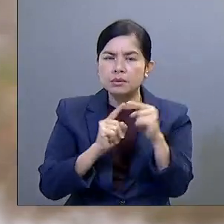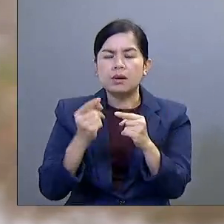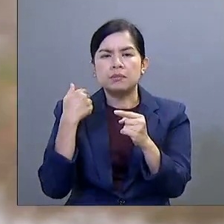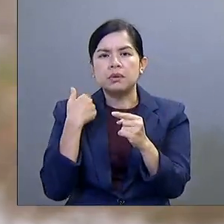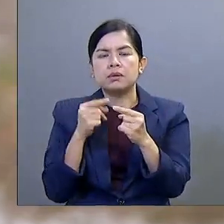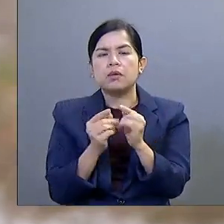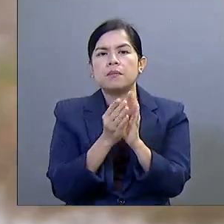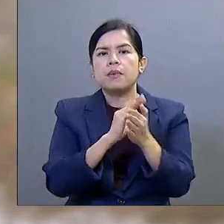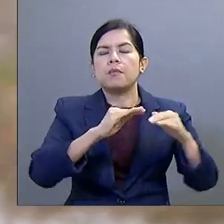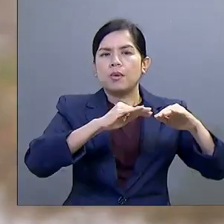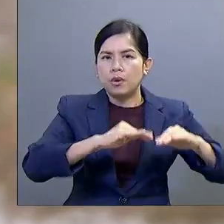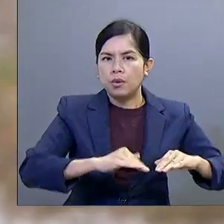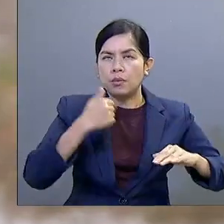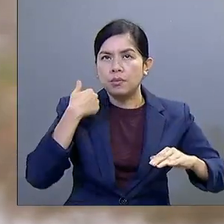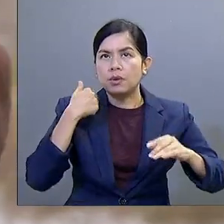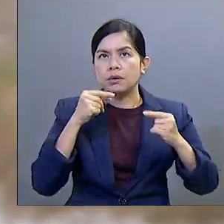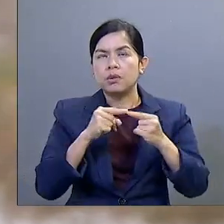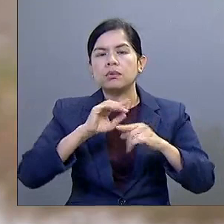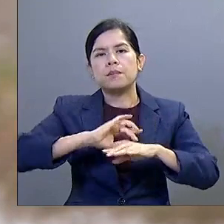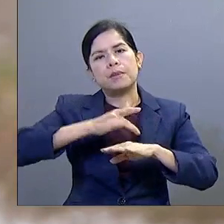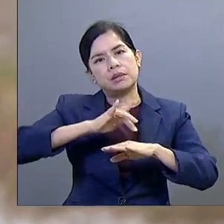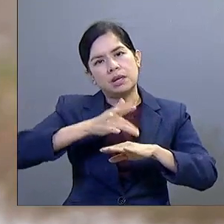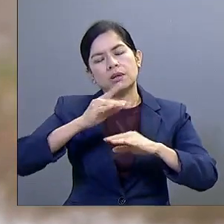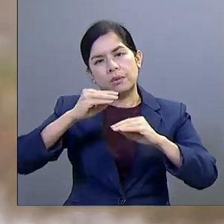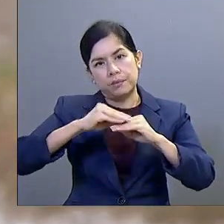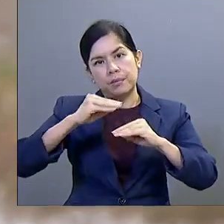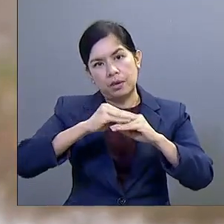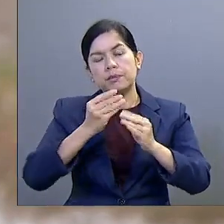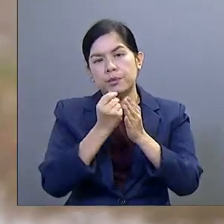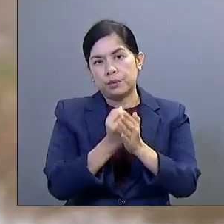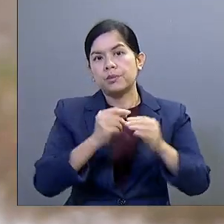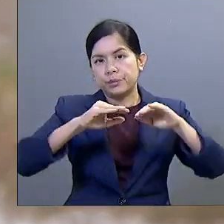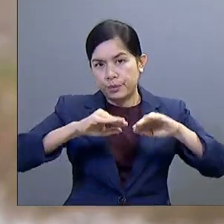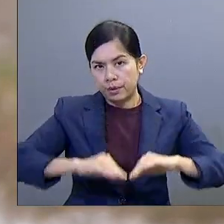ให้ลดลงใช้ปุ๋ยชีวภาพอะไรนี่จะลดต้นทุนการผลิต